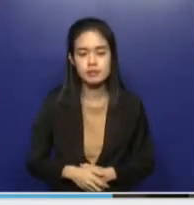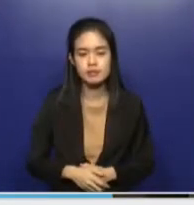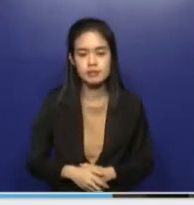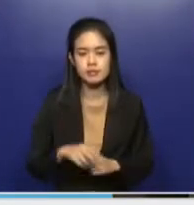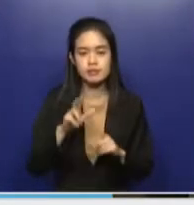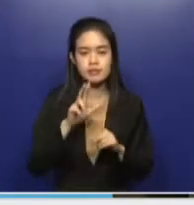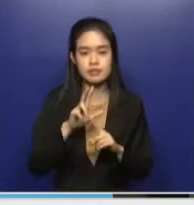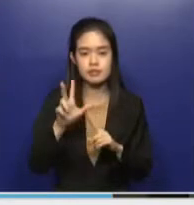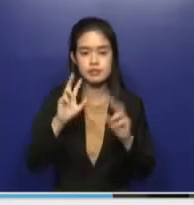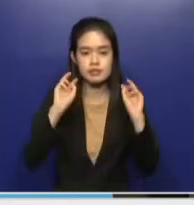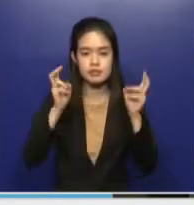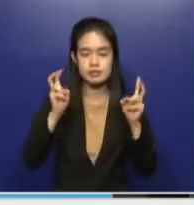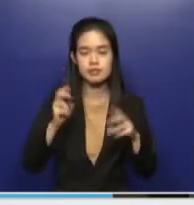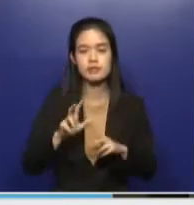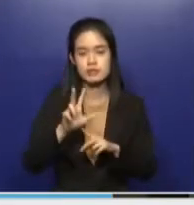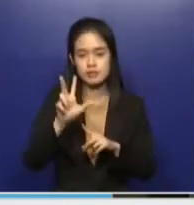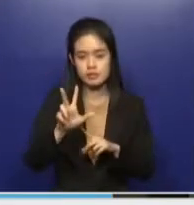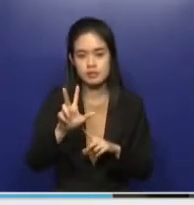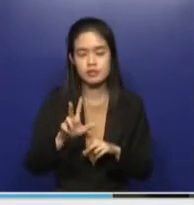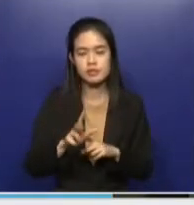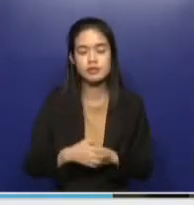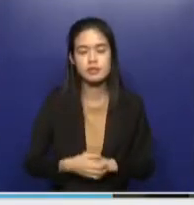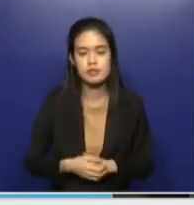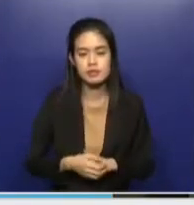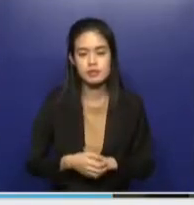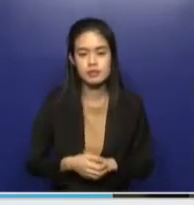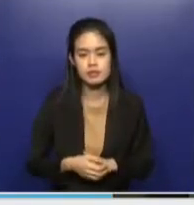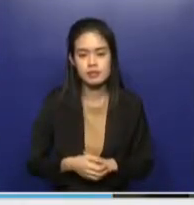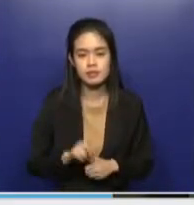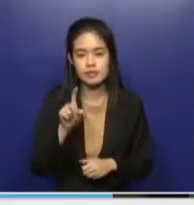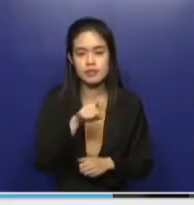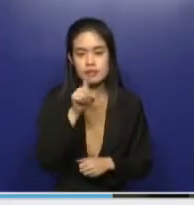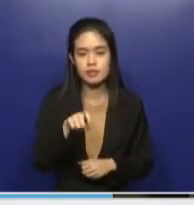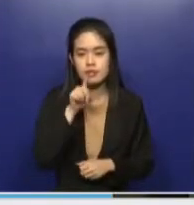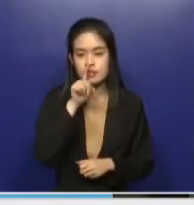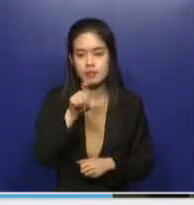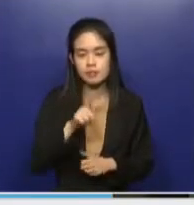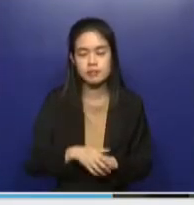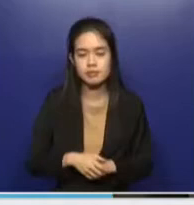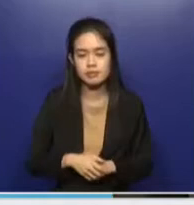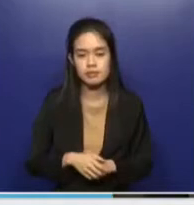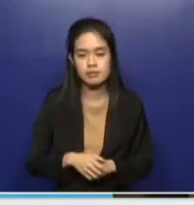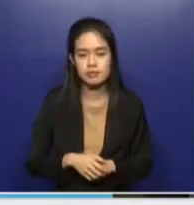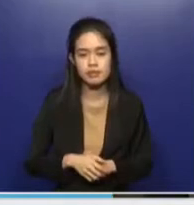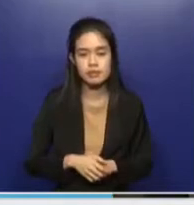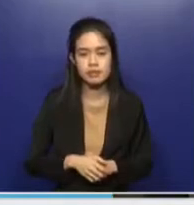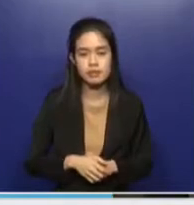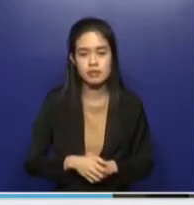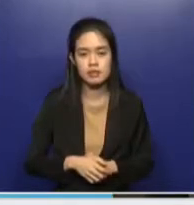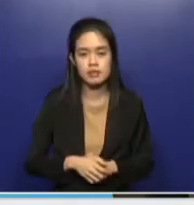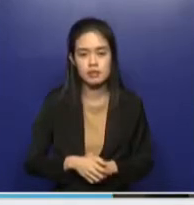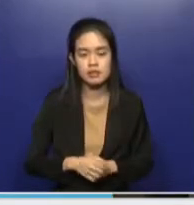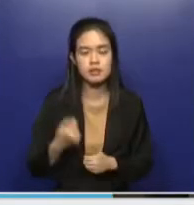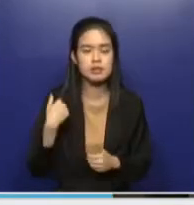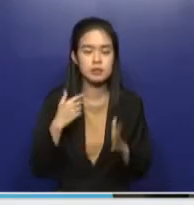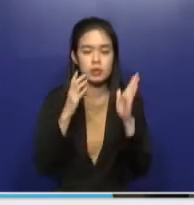ที่3ครับท่านประธานการตีความครับคำถามก็คือว่าข้อมูลต่างๆที่เราได้รับรายงานจากเจ้าหน้า